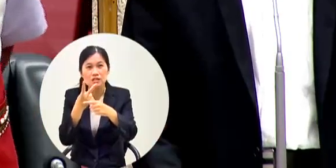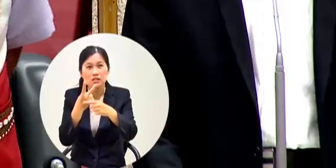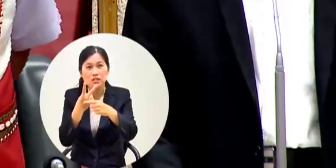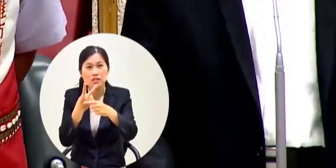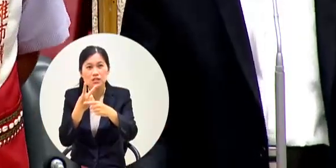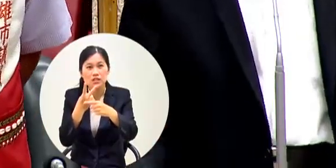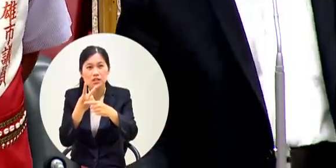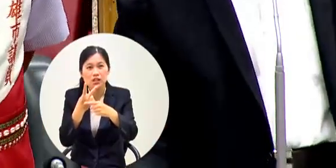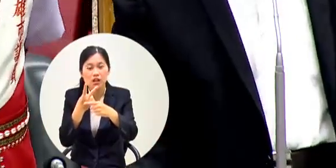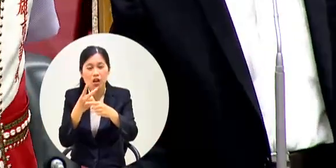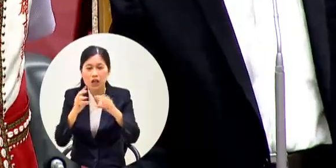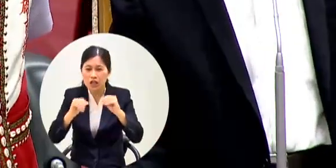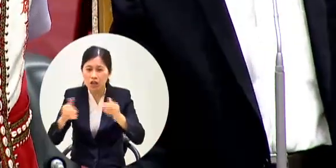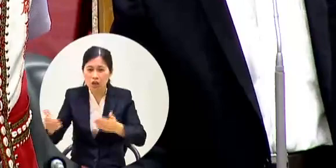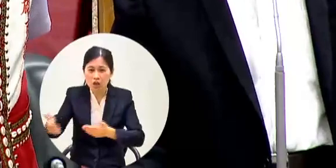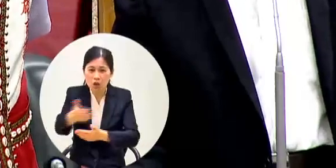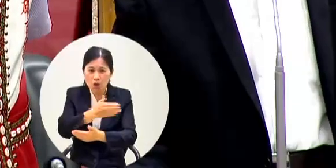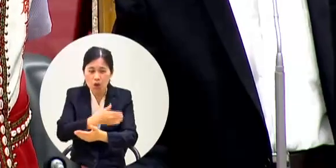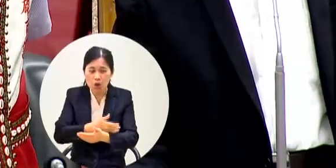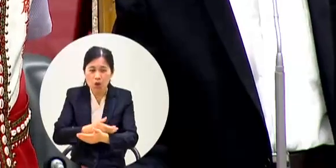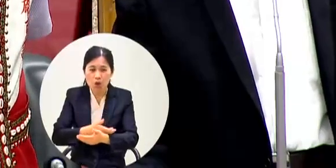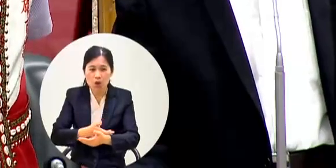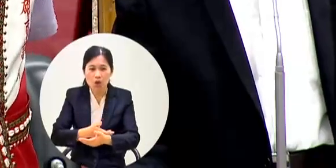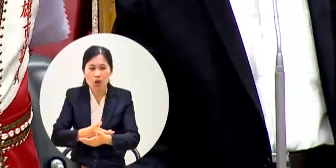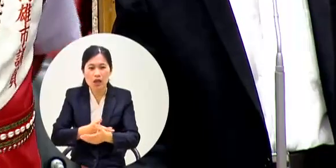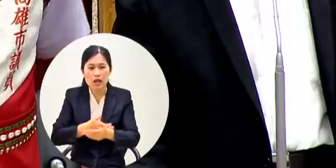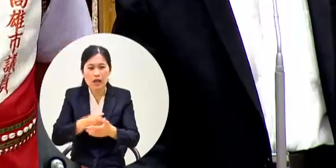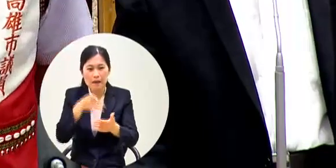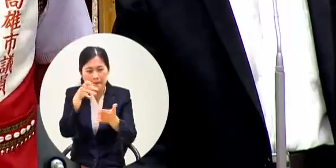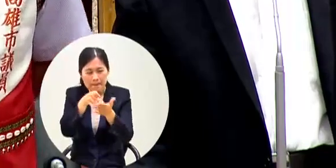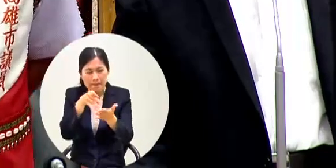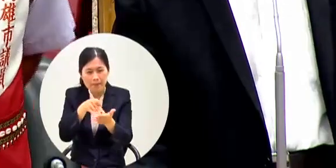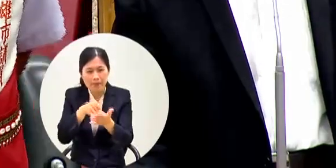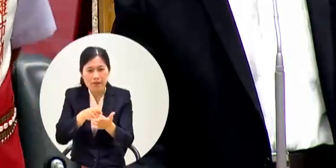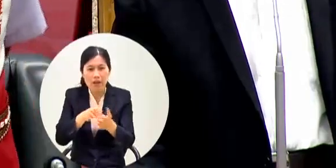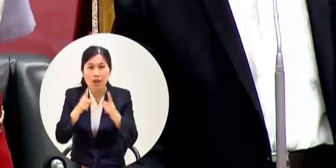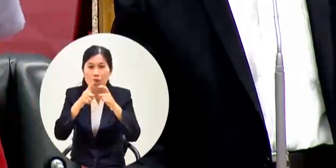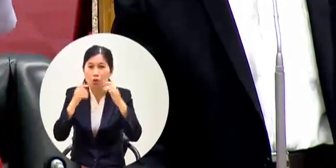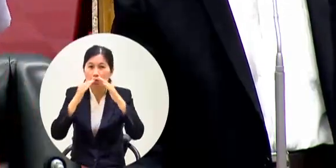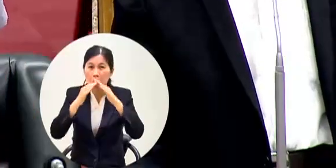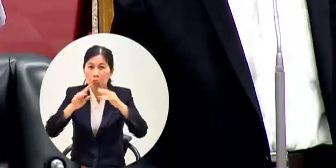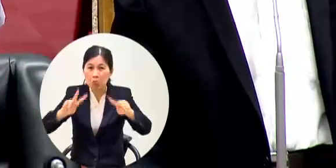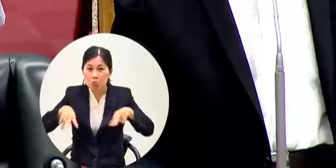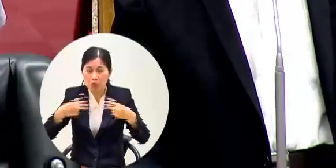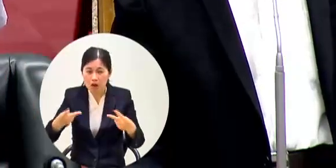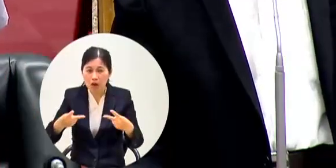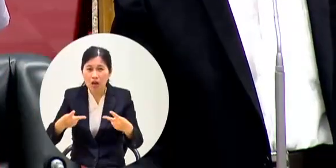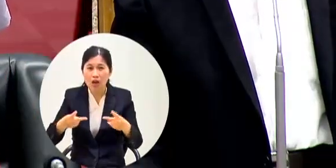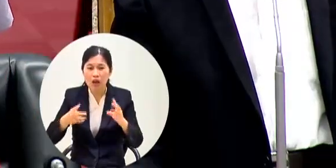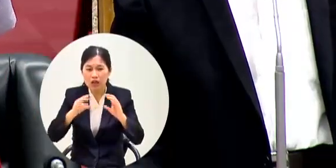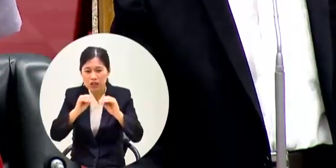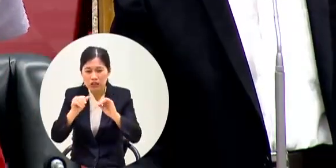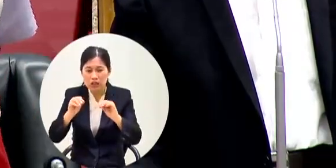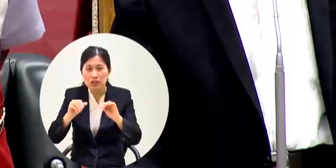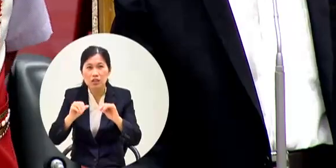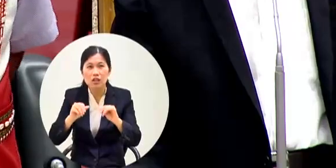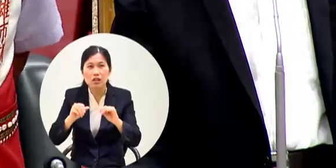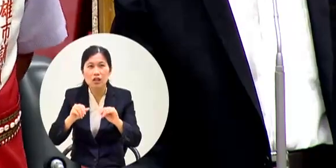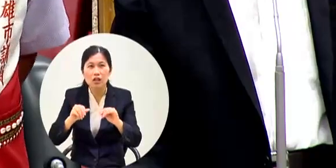928.98平方公里，加上两个园区，占了我们都会2/6的土地